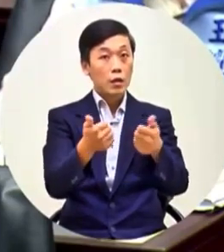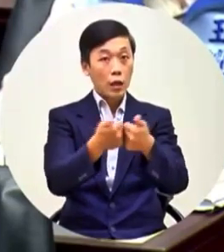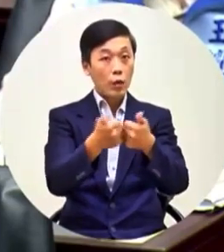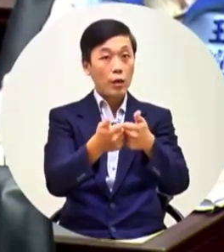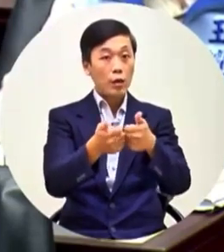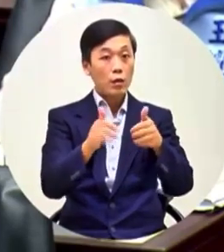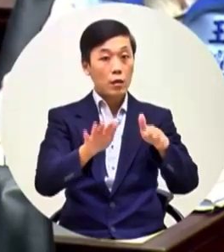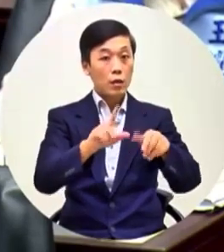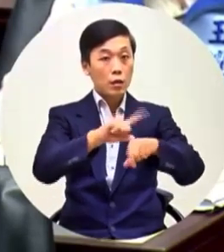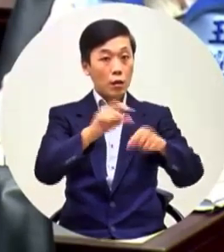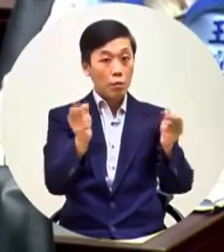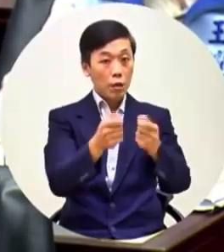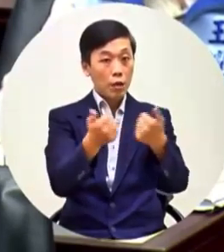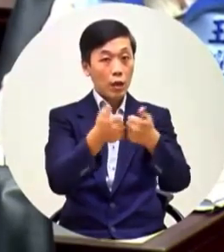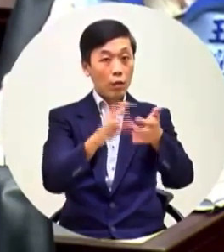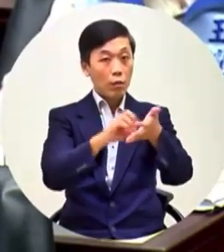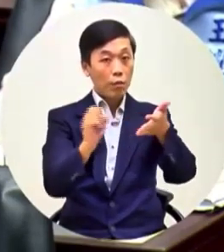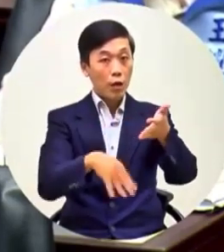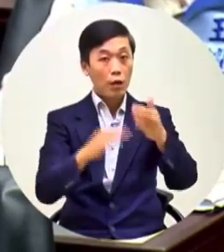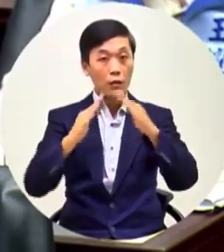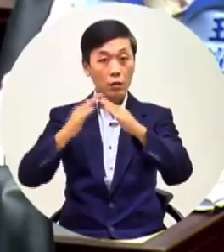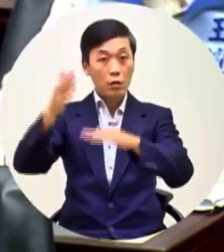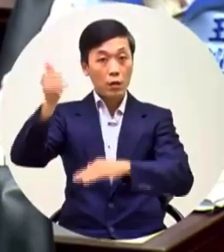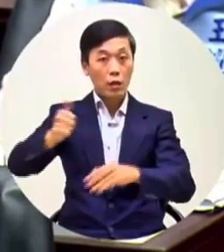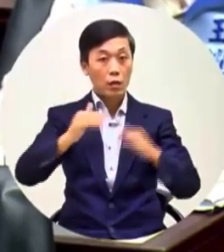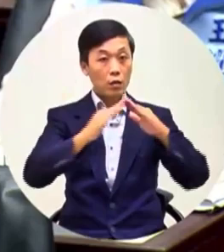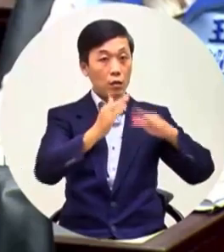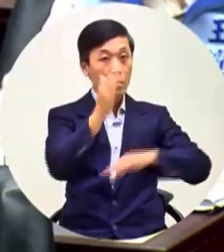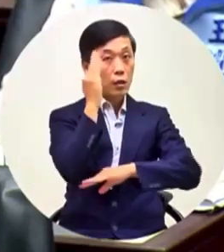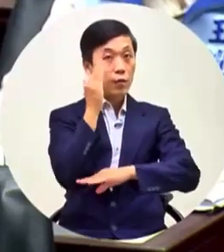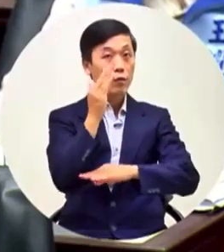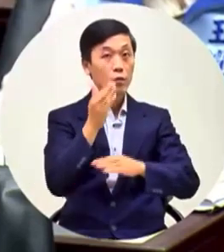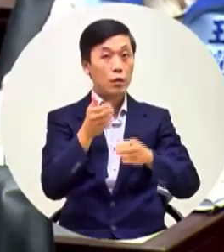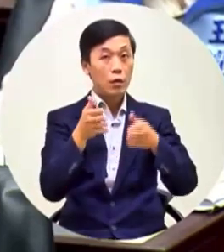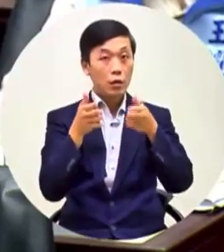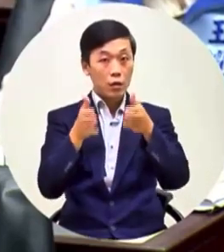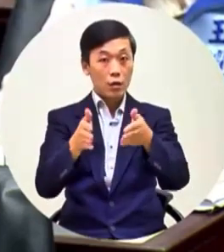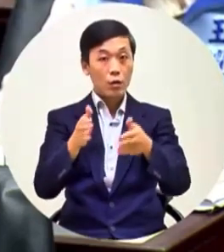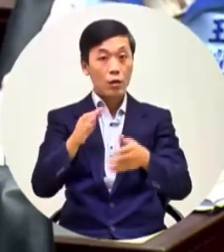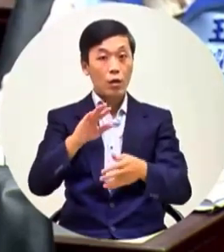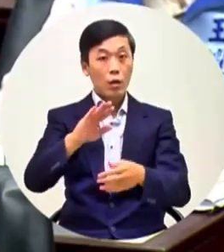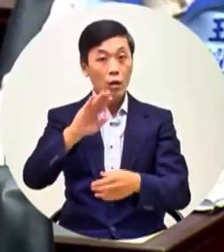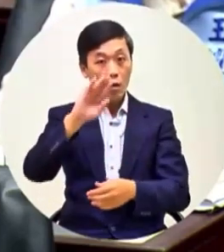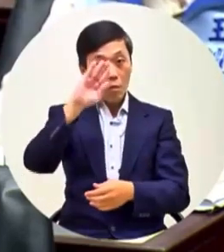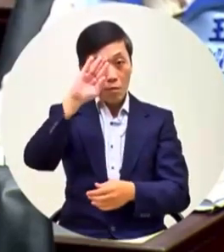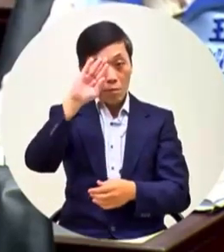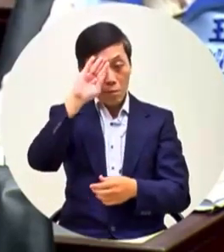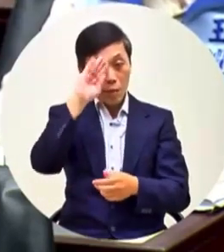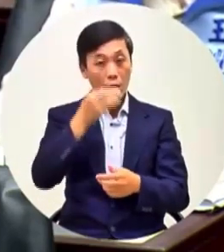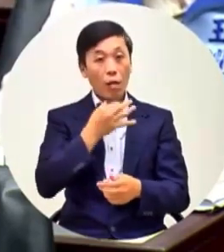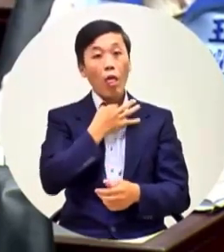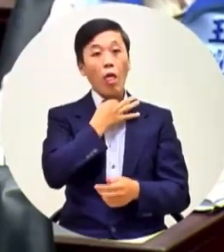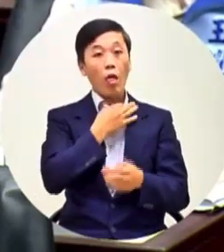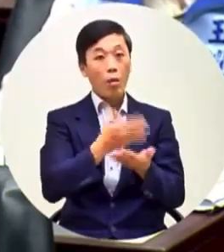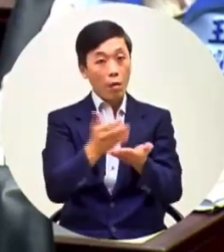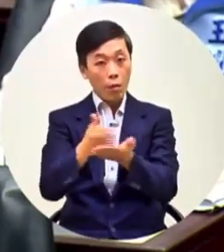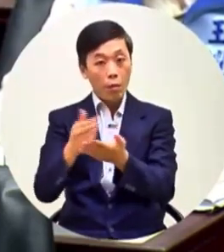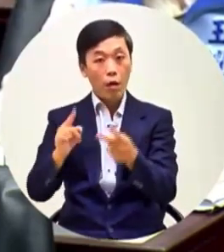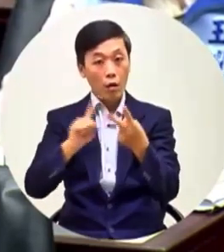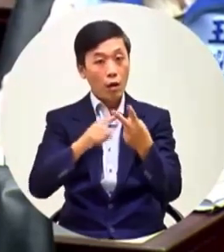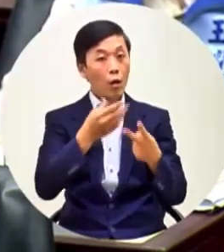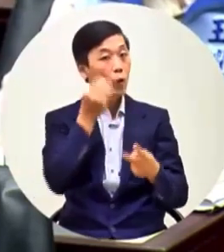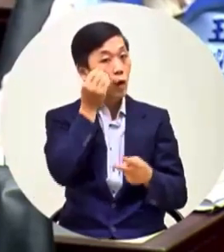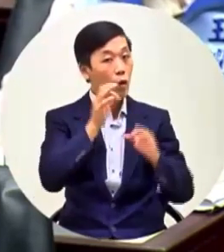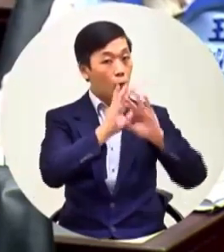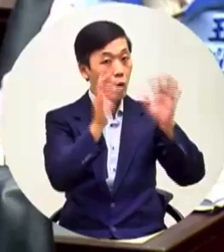会？包含市长、市政府为因应纾困还是观光旅游这方面，由市政府这